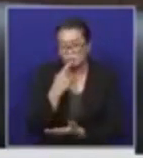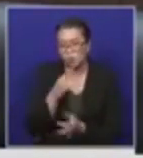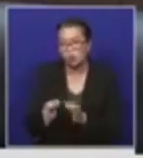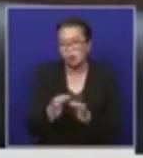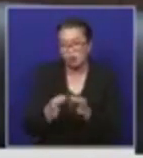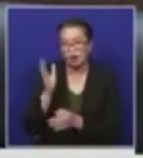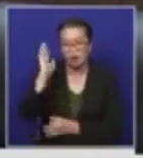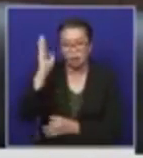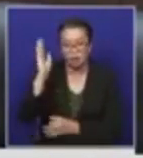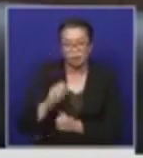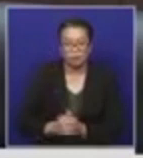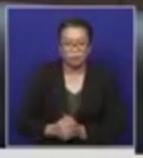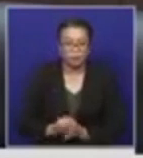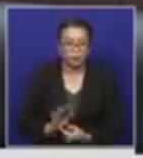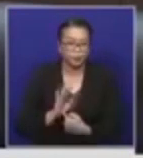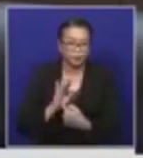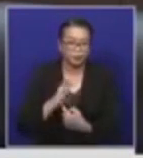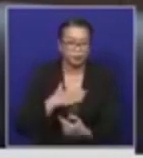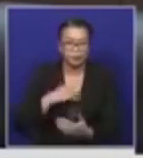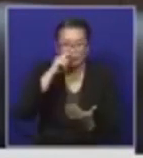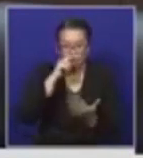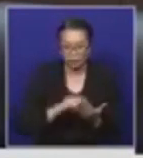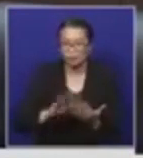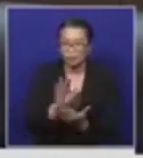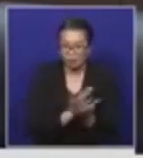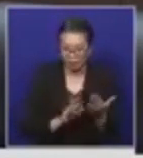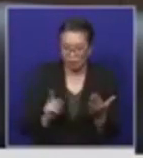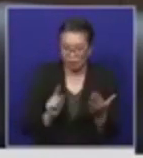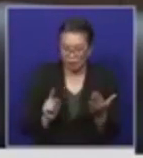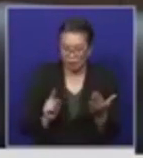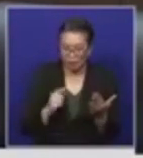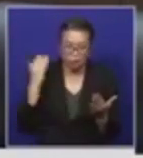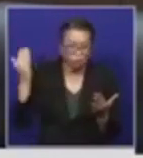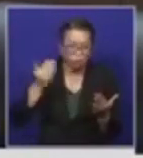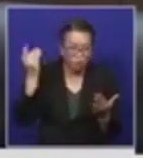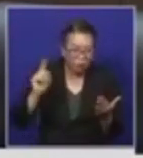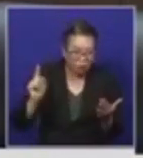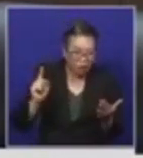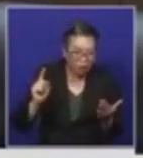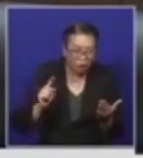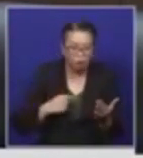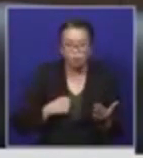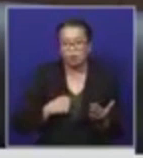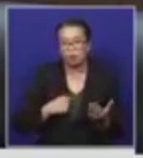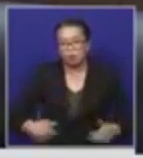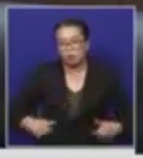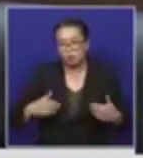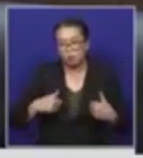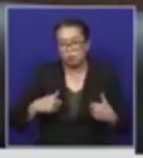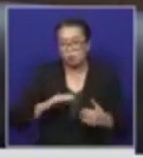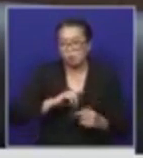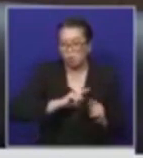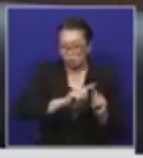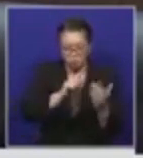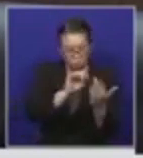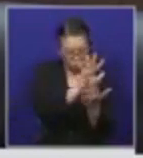ทราบนะครับว่าประเทศไทยนะครับอยู่ในภูมิภาคที่ความหลากหลายทางชีวภาพเนี่ยเยอะที่สุด